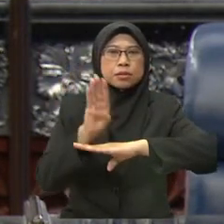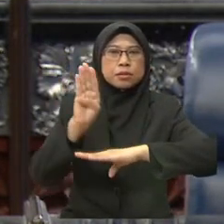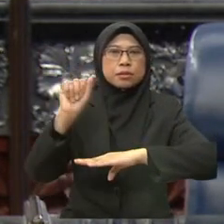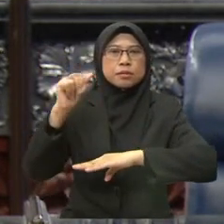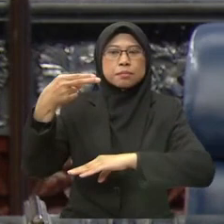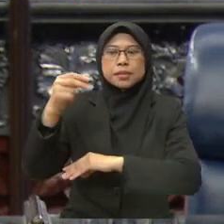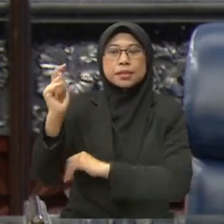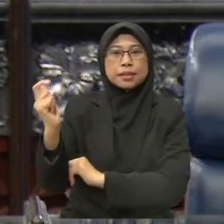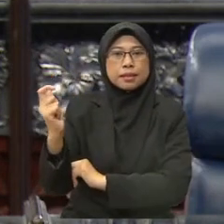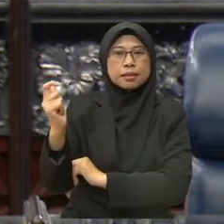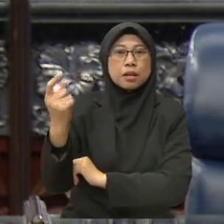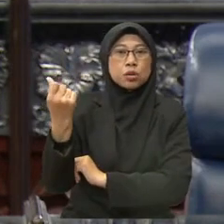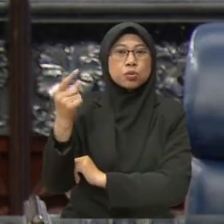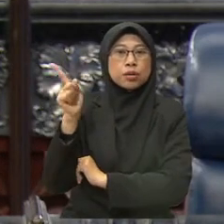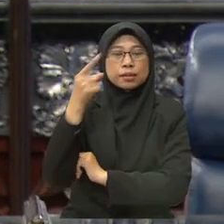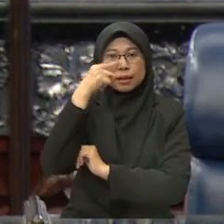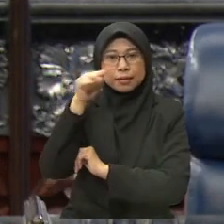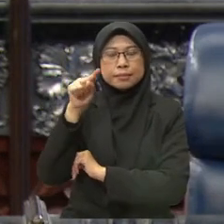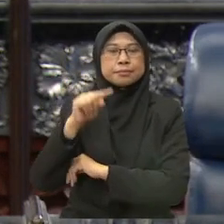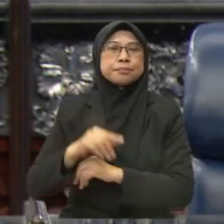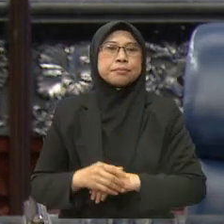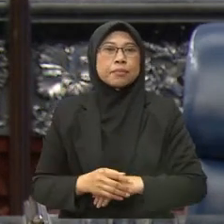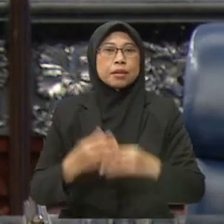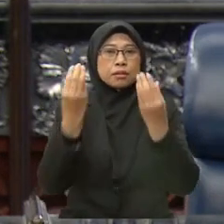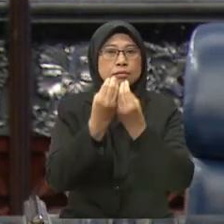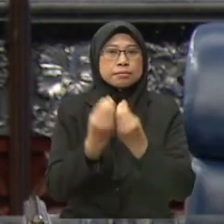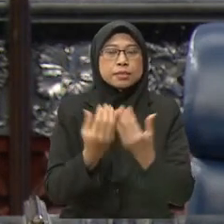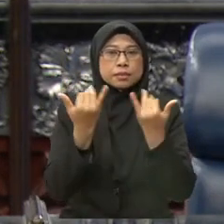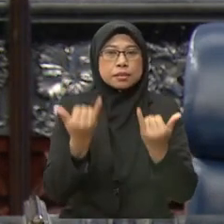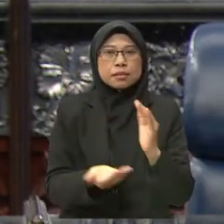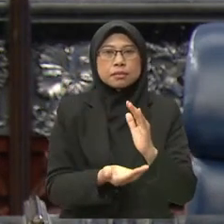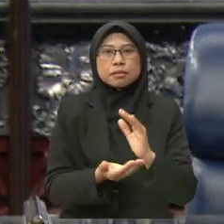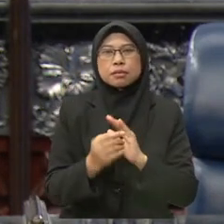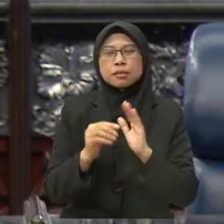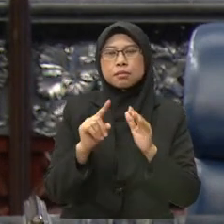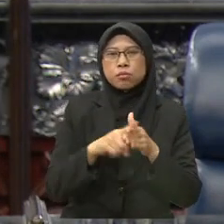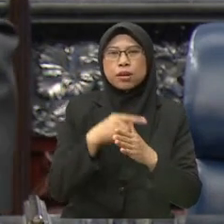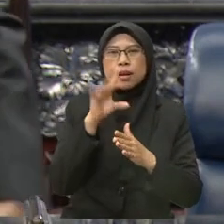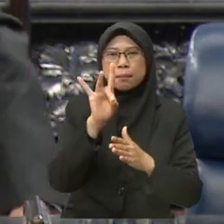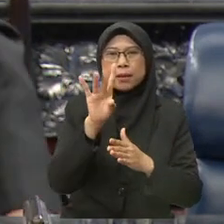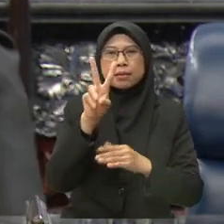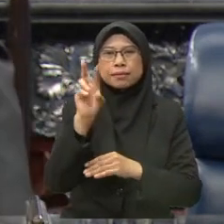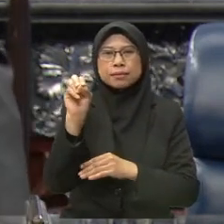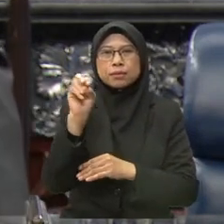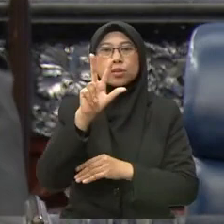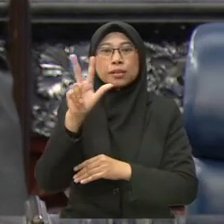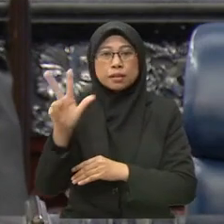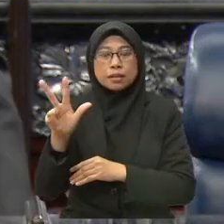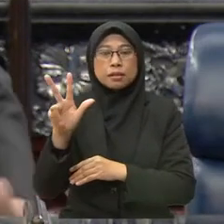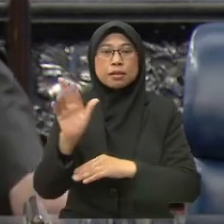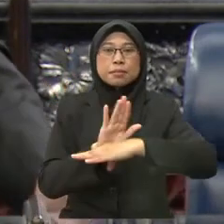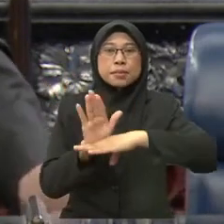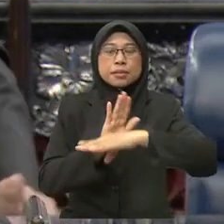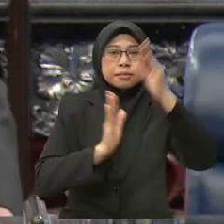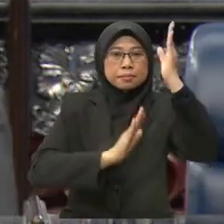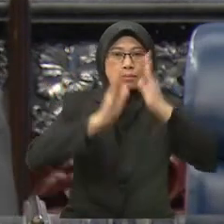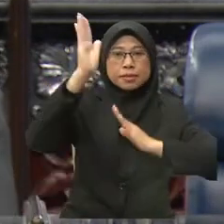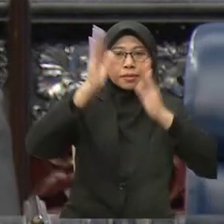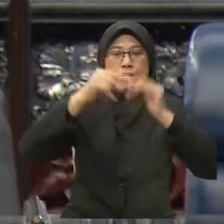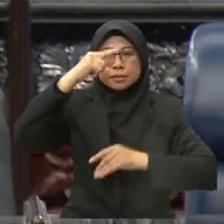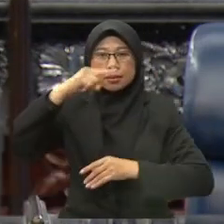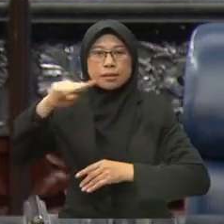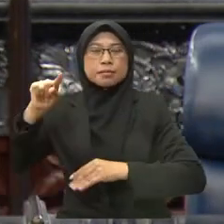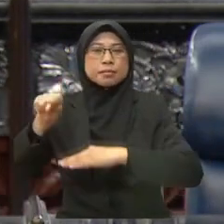ya kemudian sekarang ini jumlahnya sehingga ogos 2023 perdagangan Malaysia dengan